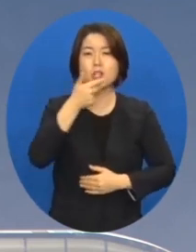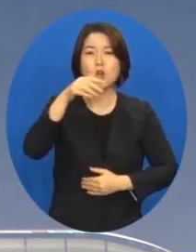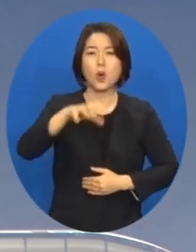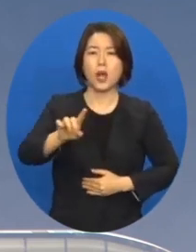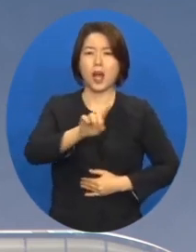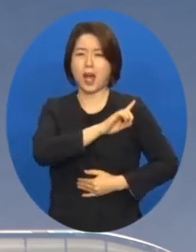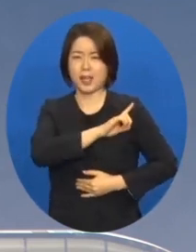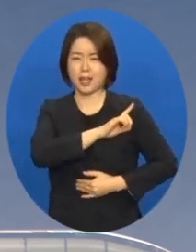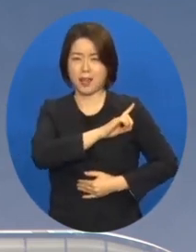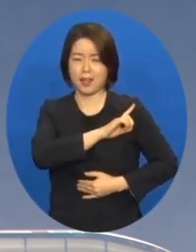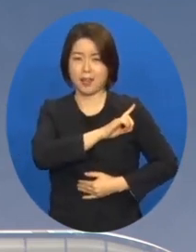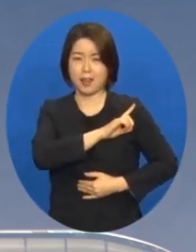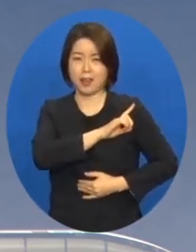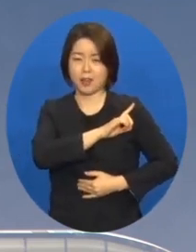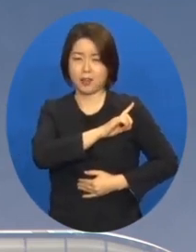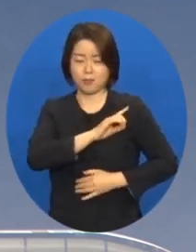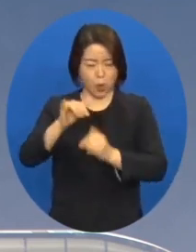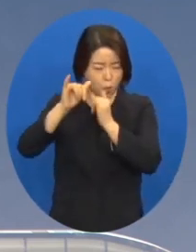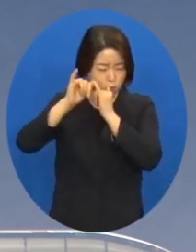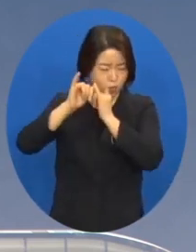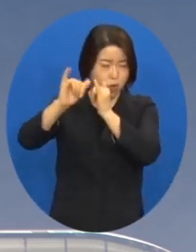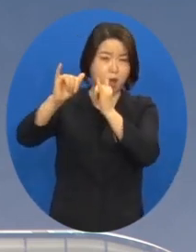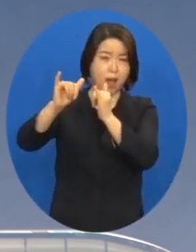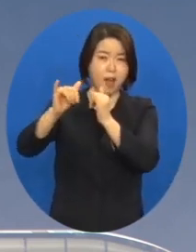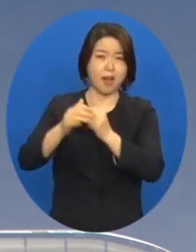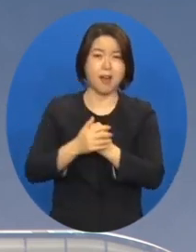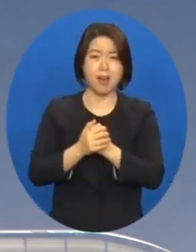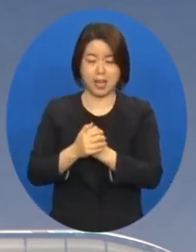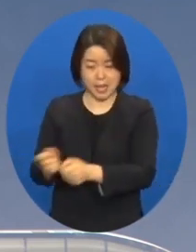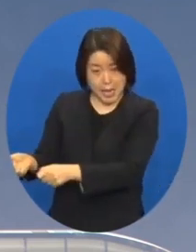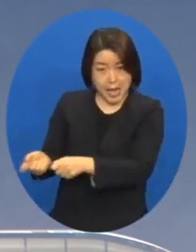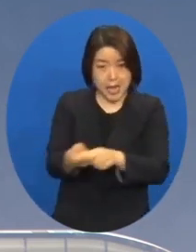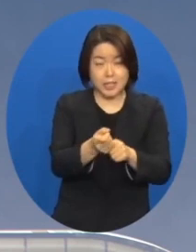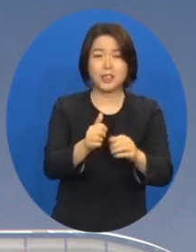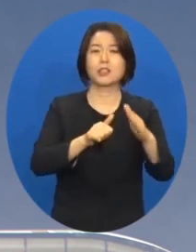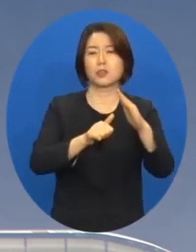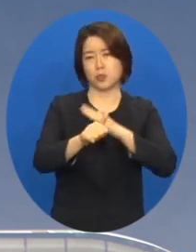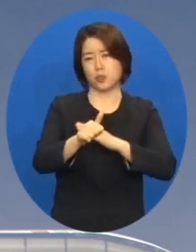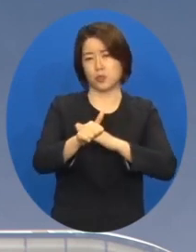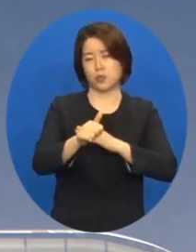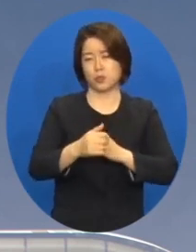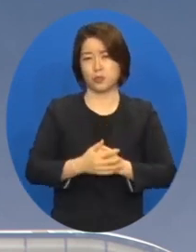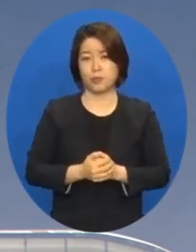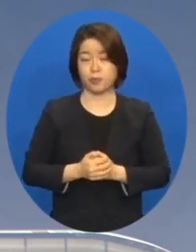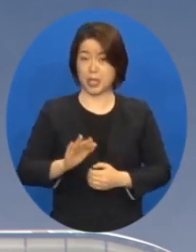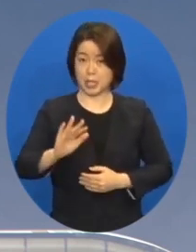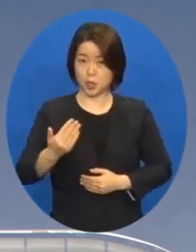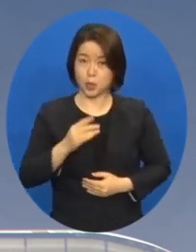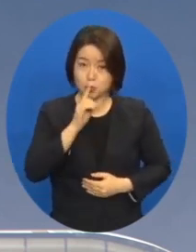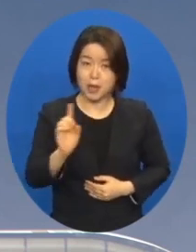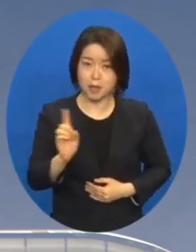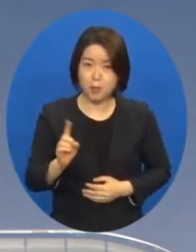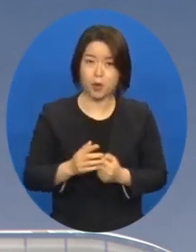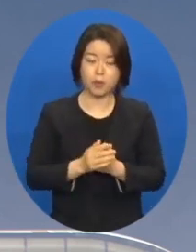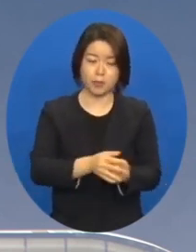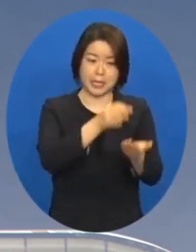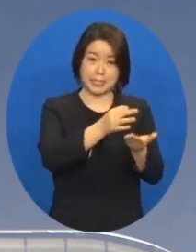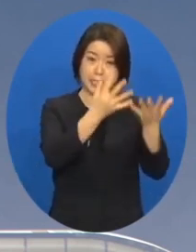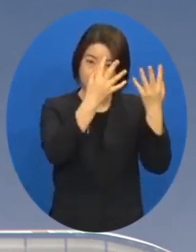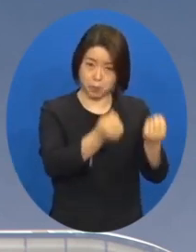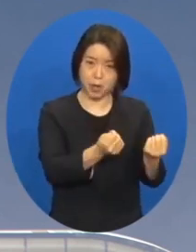가장 탁월한, 뛰어난 크리켓 선수였습니다. 요즘으로 말하면 재산도